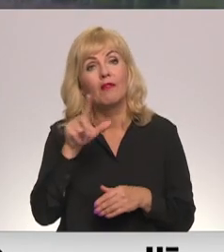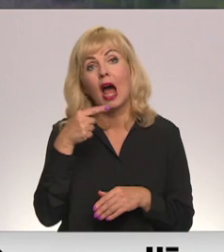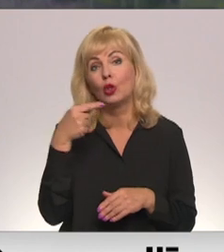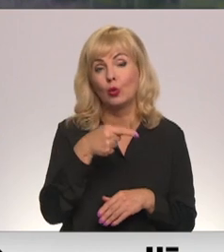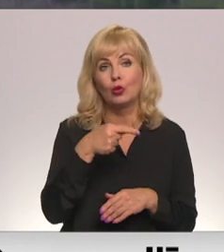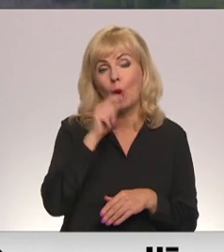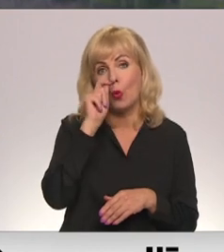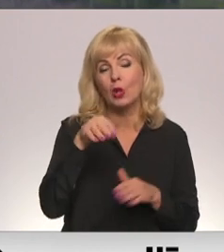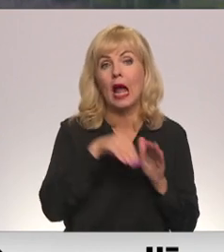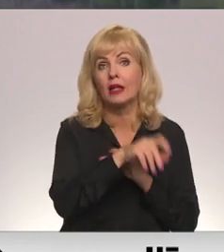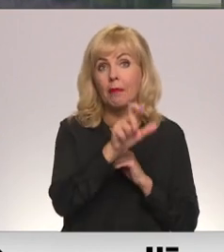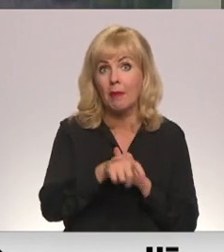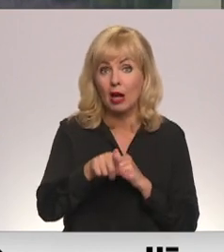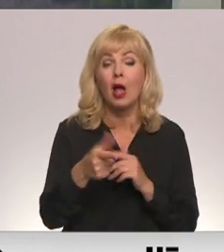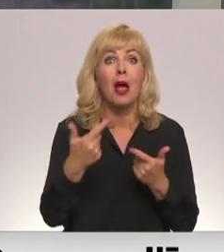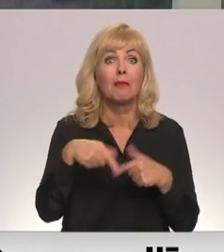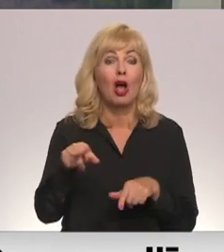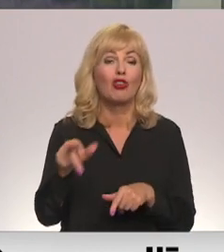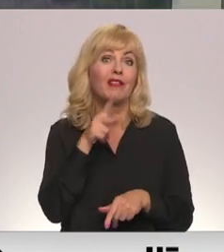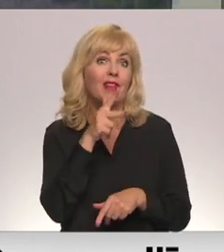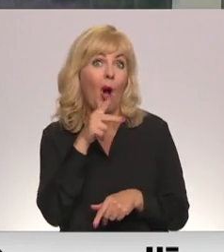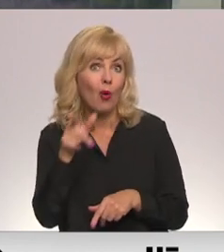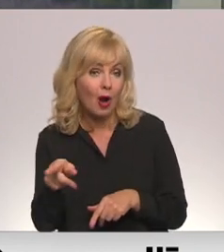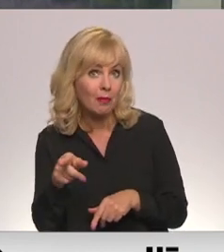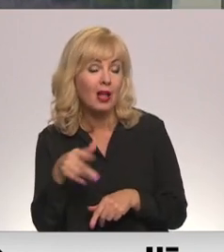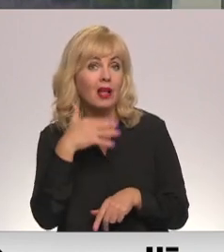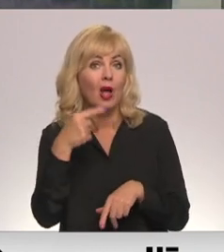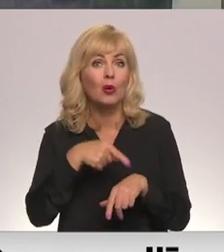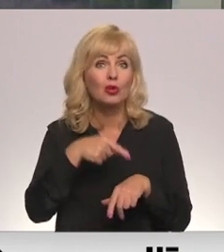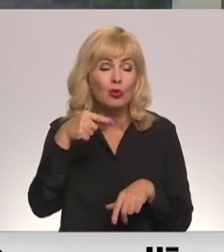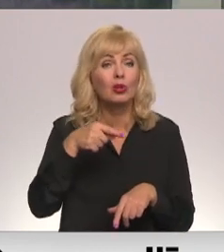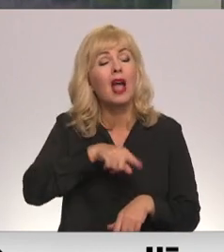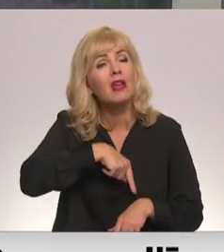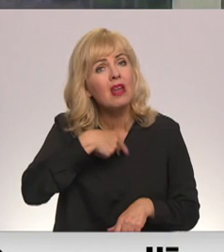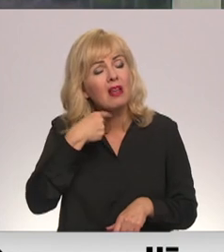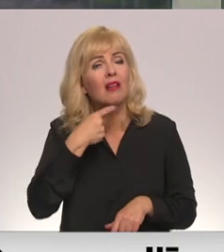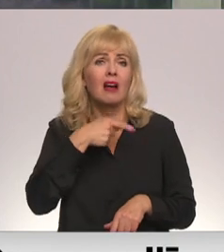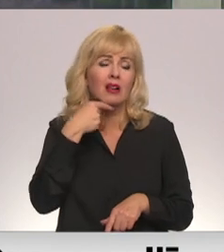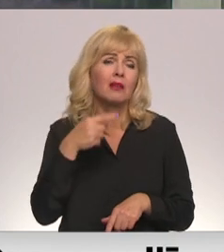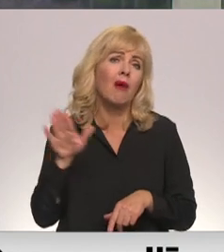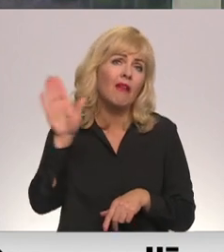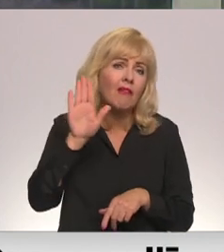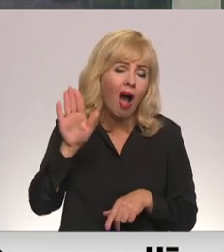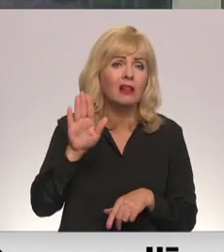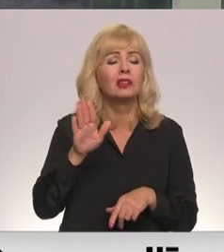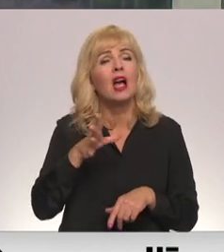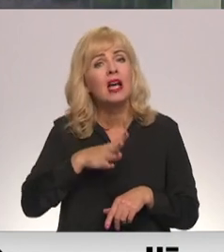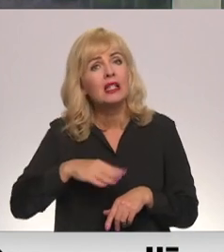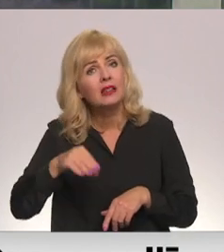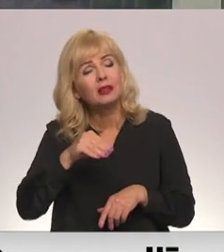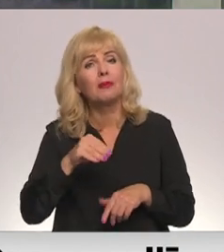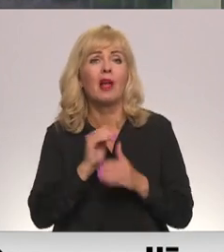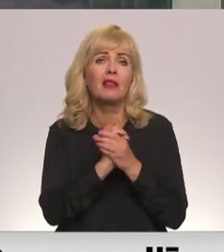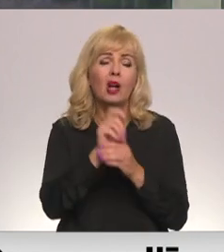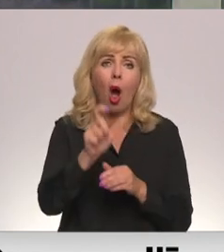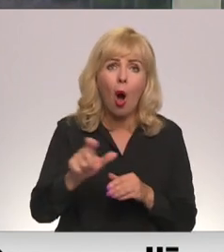1000 Ukrainas bēgļiem, kas apmetušies Daugavpilī. Daudzi jūt neremdināmas ilgas pēc dzimtenes, ģimenes un draugiem. Lēmumu ietekmē arī